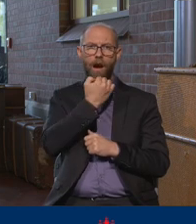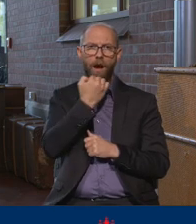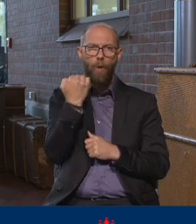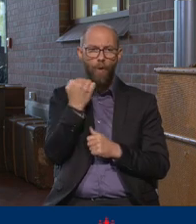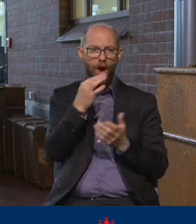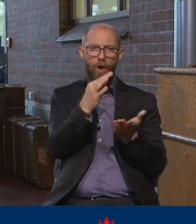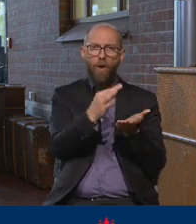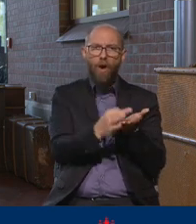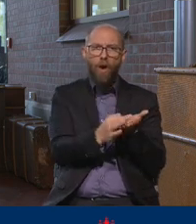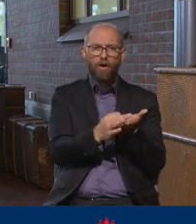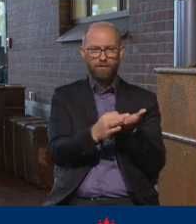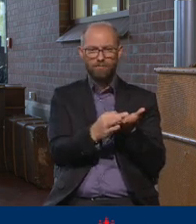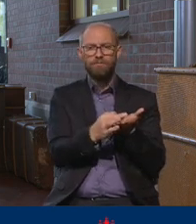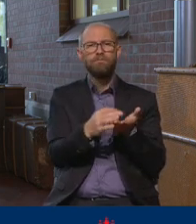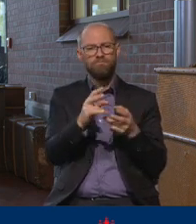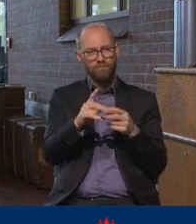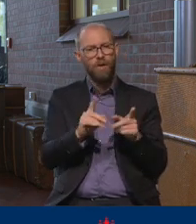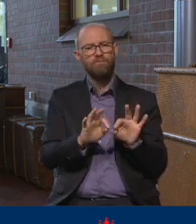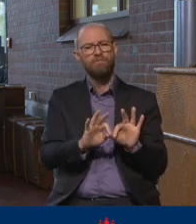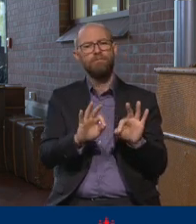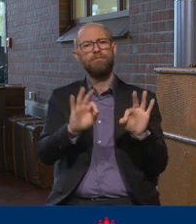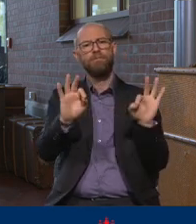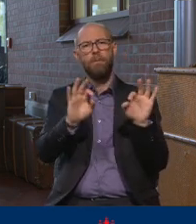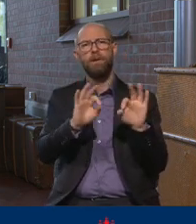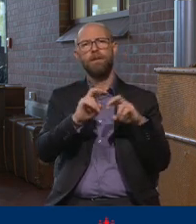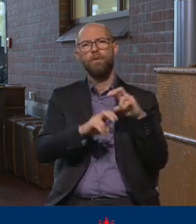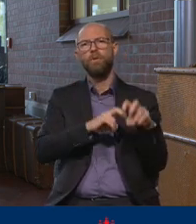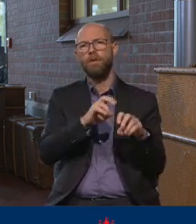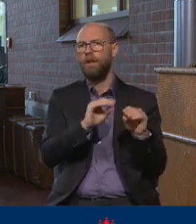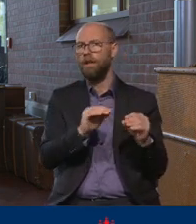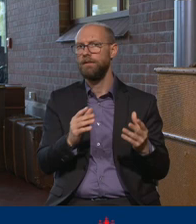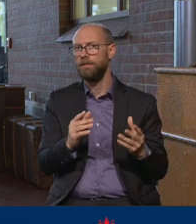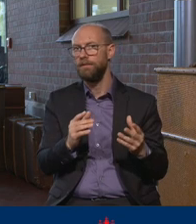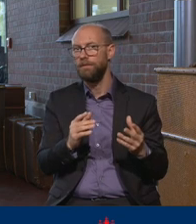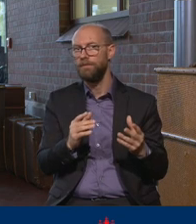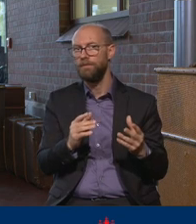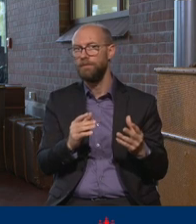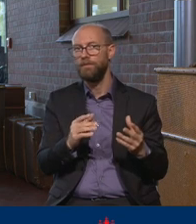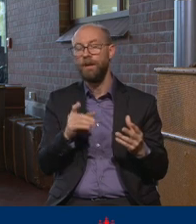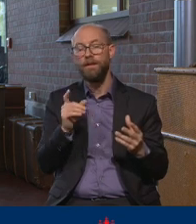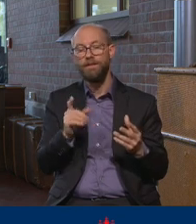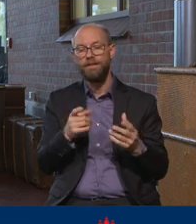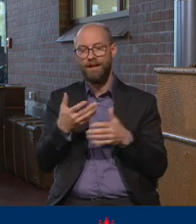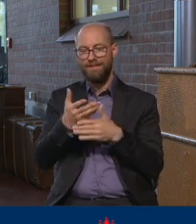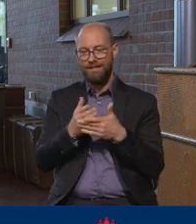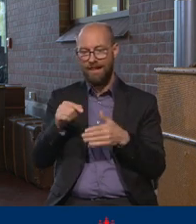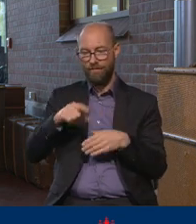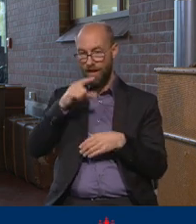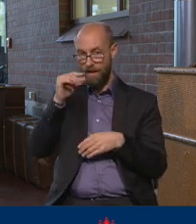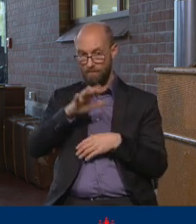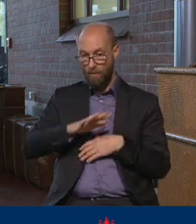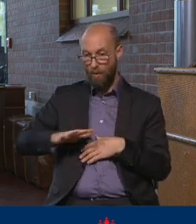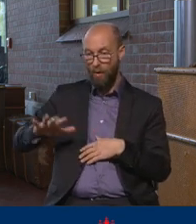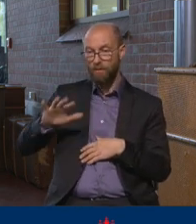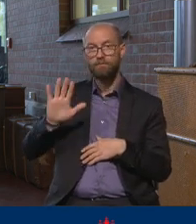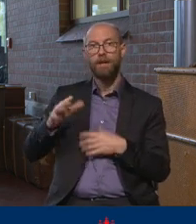auch besser nutzbar gemacht werden sollte über die geschichte dieses teils von hamburg und die grundsätzlichen überlegungen